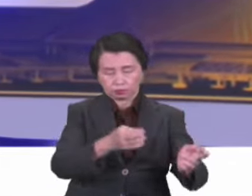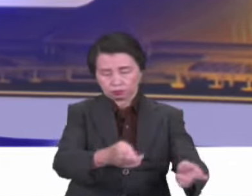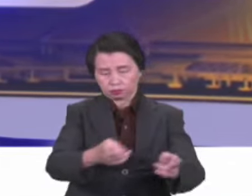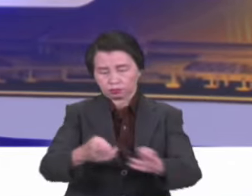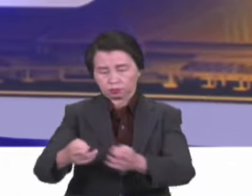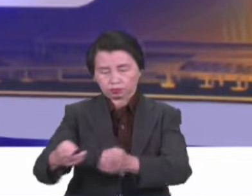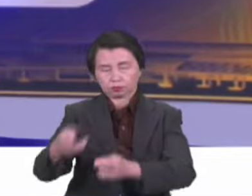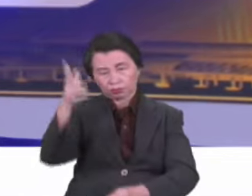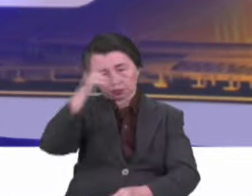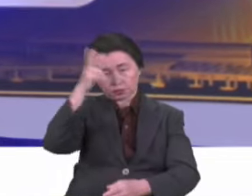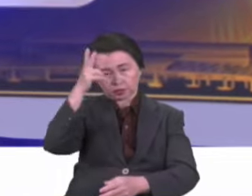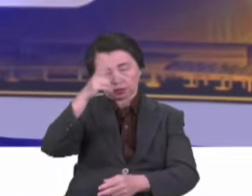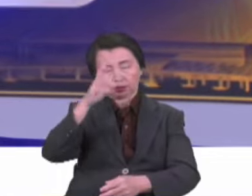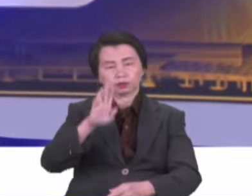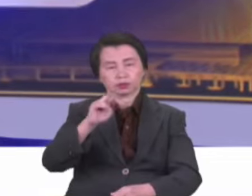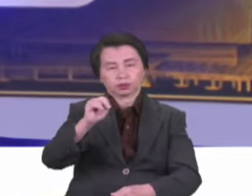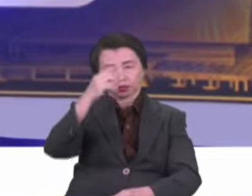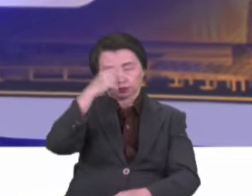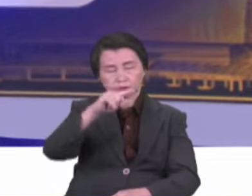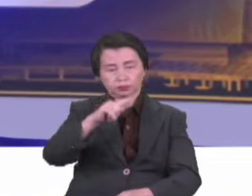perancangan kerajaan negeri kepada rakyat.